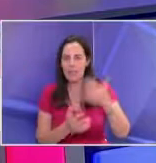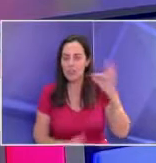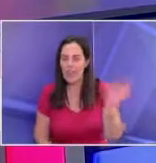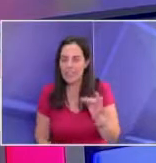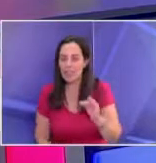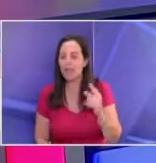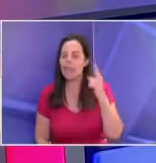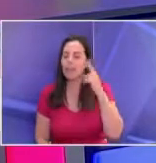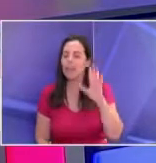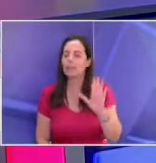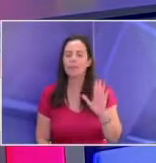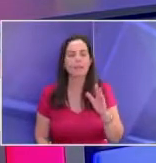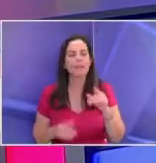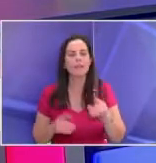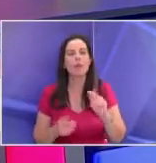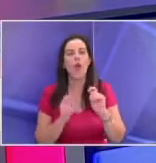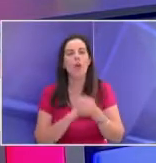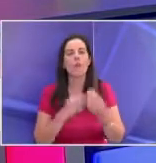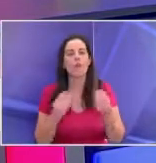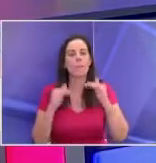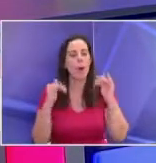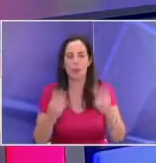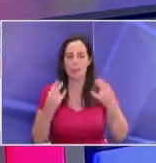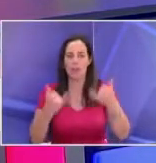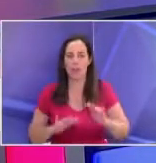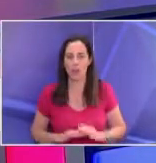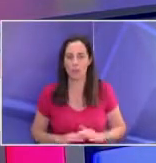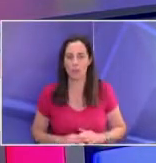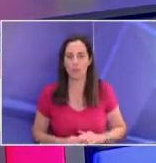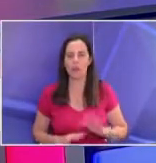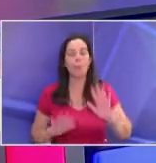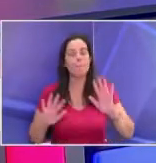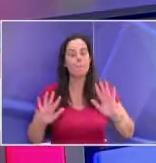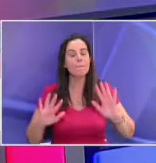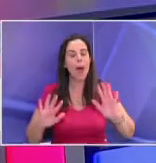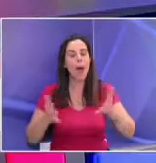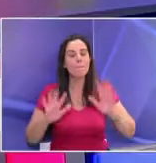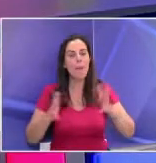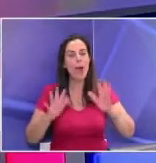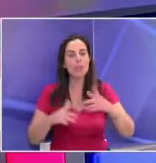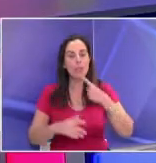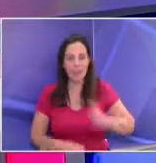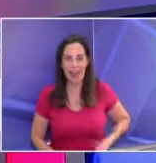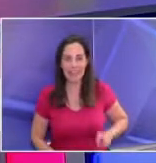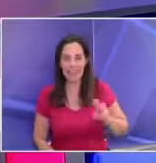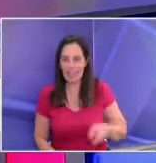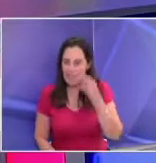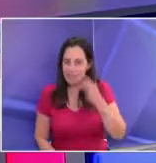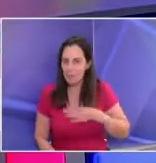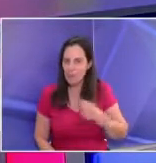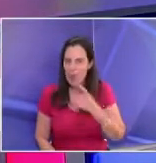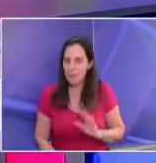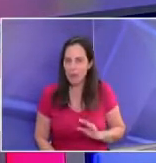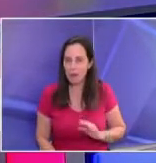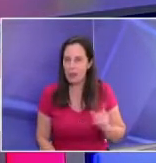הסתה נגדו. לדעתי, הדיון הזה הולך והופך להיות פחות משמעותי. או, זה היה... מה ש... מה שאמרה נועה בן ארצי, תשימו לב לנאום